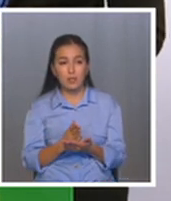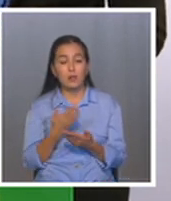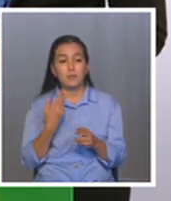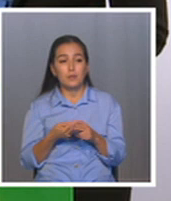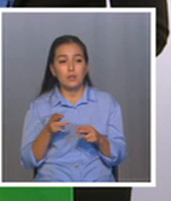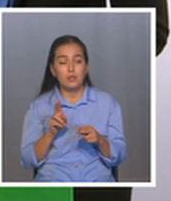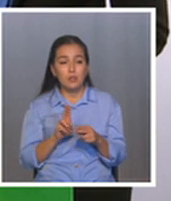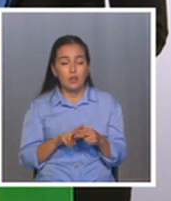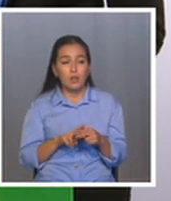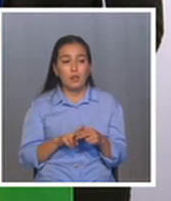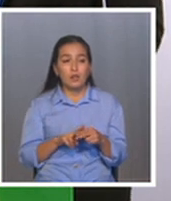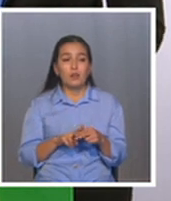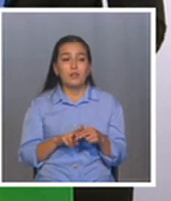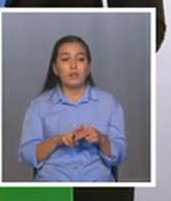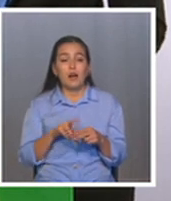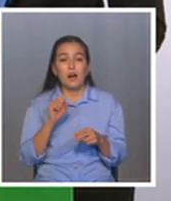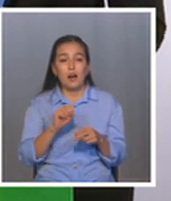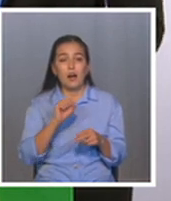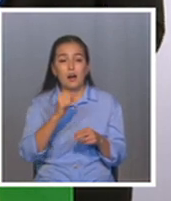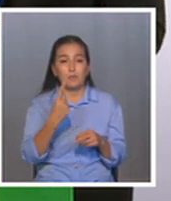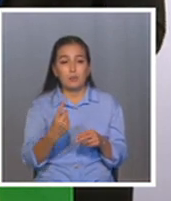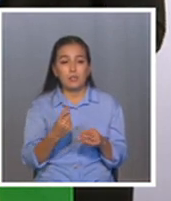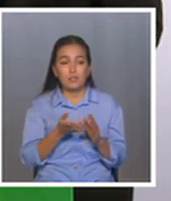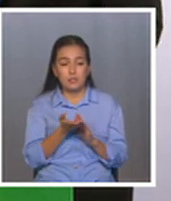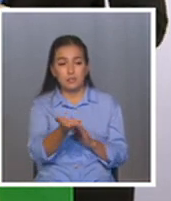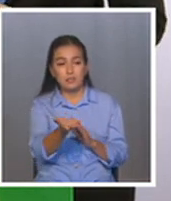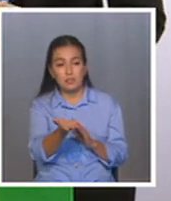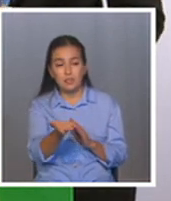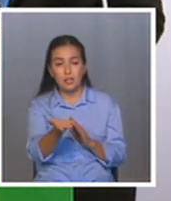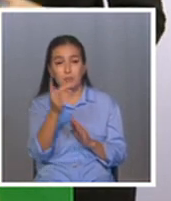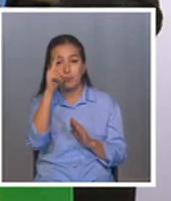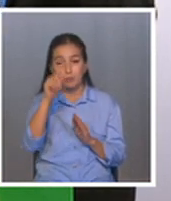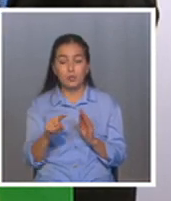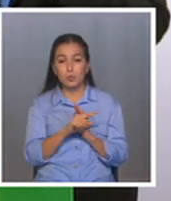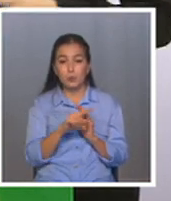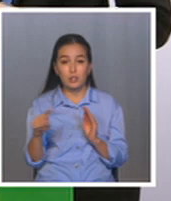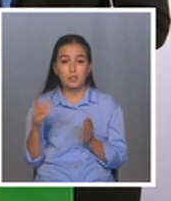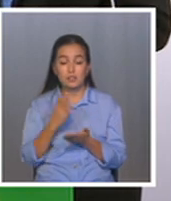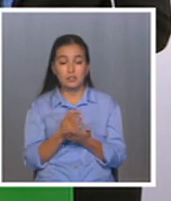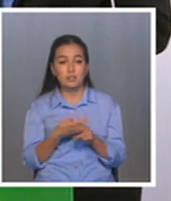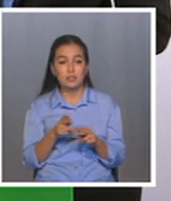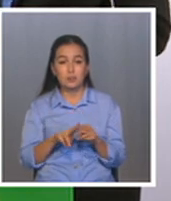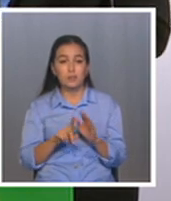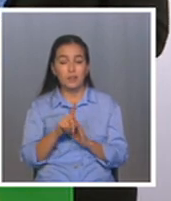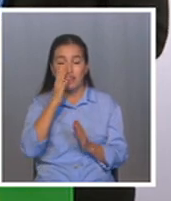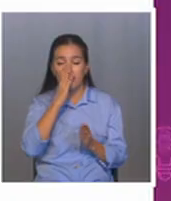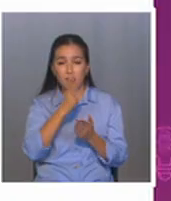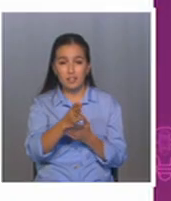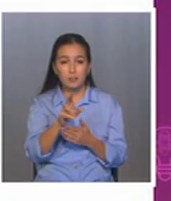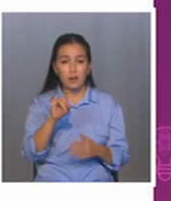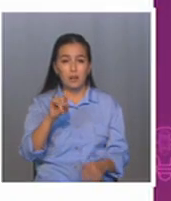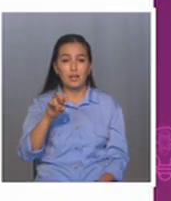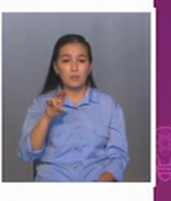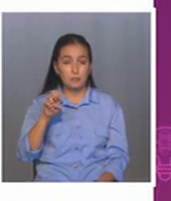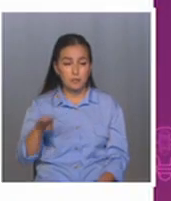Егер бұл А, А1, яғни бүйір қыры табанына перпендикуляр болатын болса, бұл біріншіден тік параллелепипед. Енді А1,